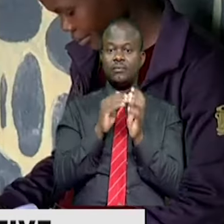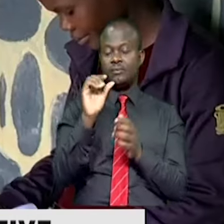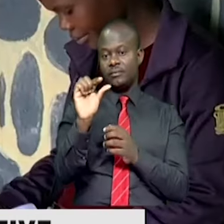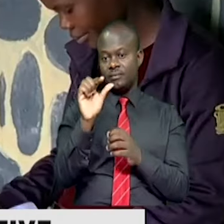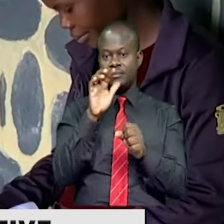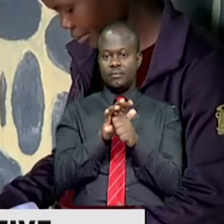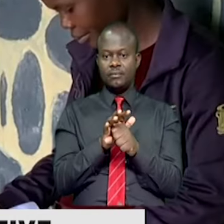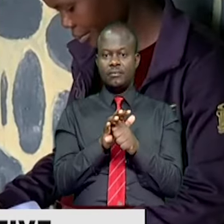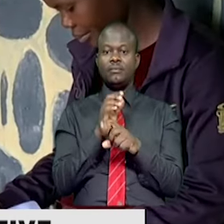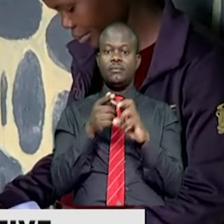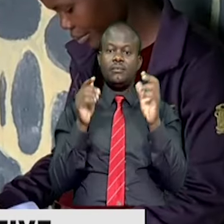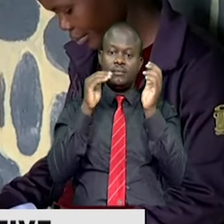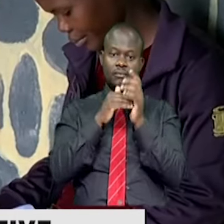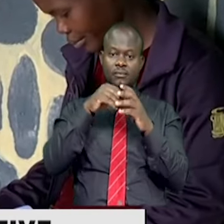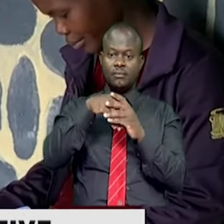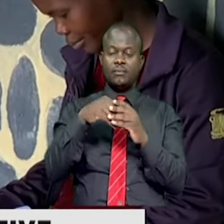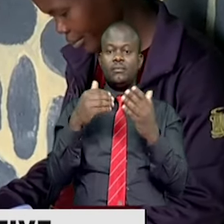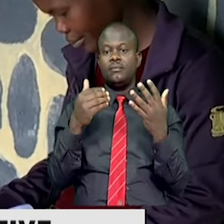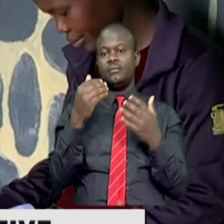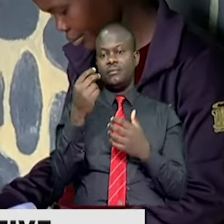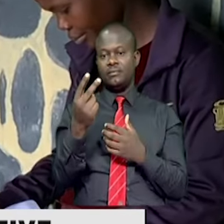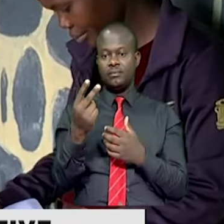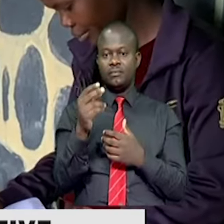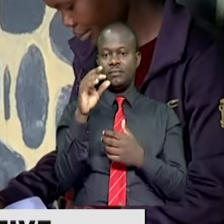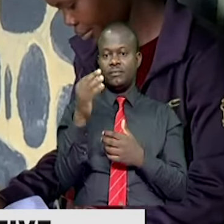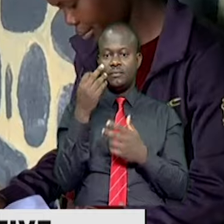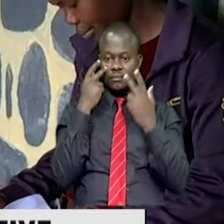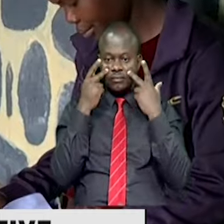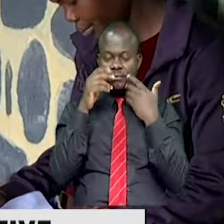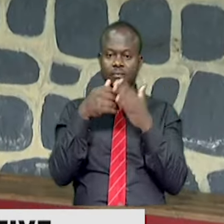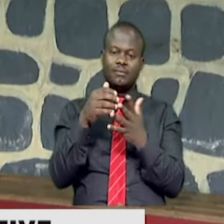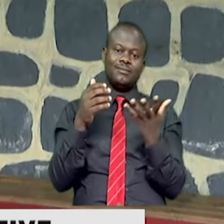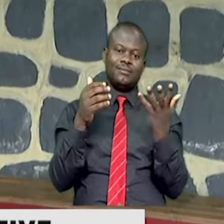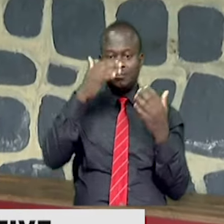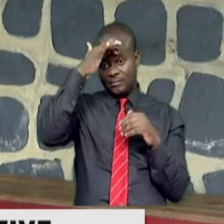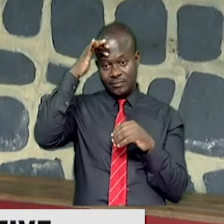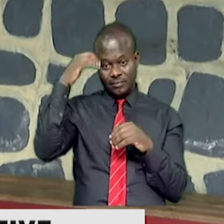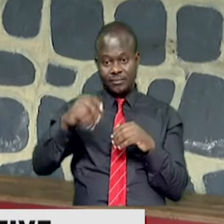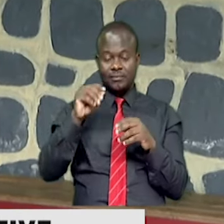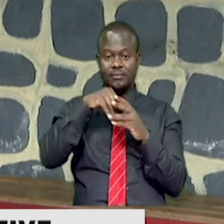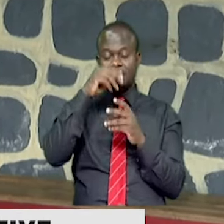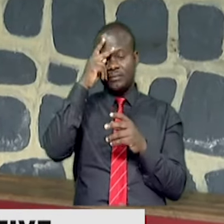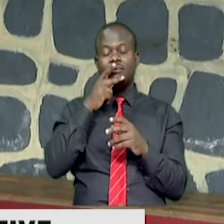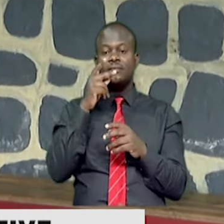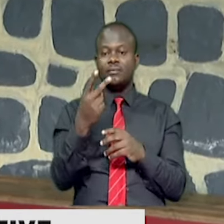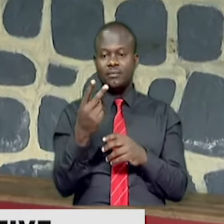gitoya kandi harimo ibitanda bibiri cya gatatu bonaga ruguhagikiriza haje nk'ababyeyi batatu cyangwa batanu nto